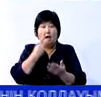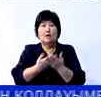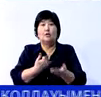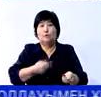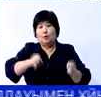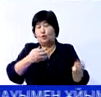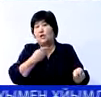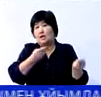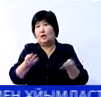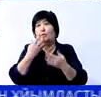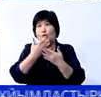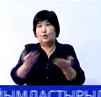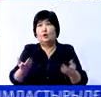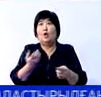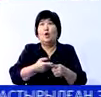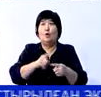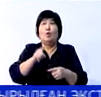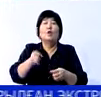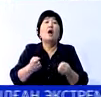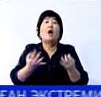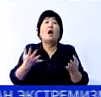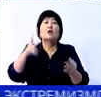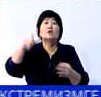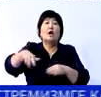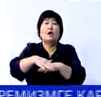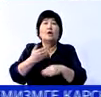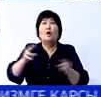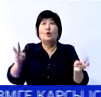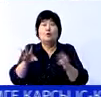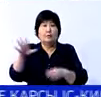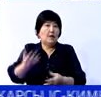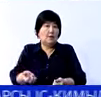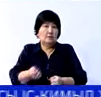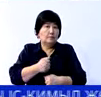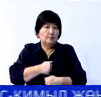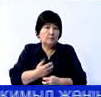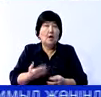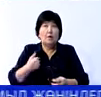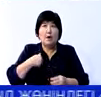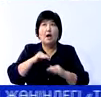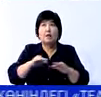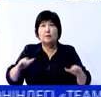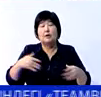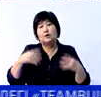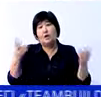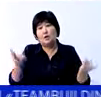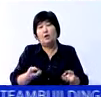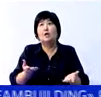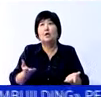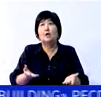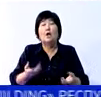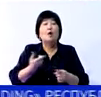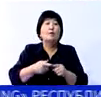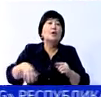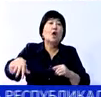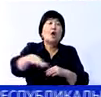деп алып келдім. Олар да қаншама халық тұрады, өртенсе обал ғой бәріне де. Маған да бала шағам керек, жасыратыны жоқ. Бұл